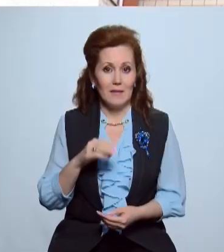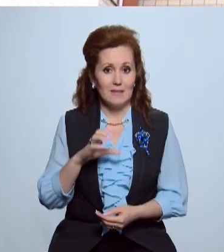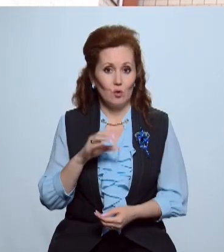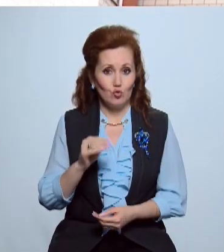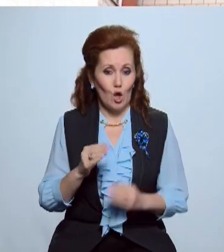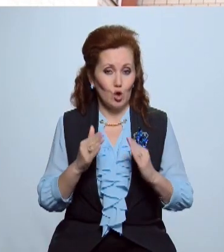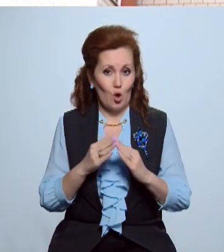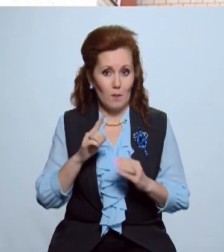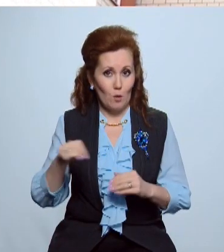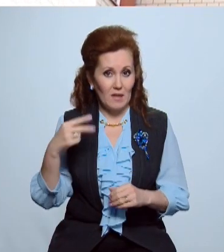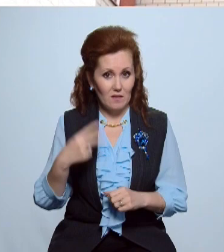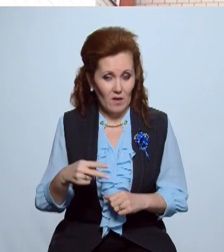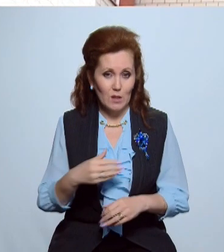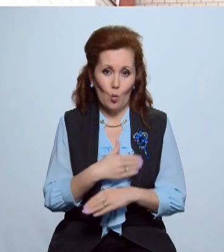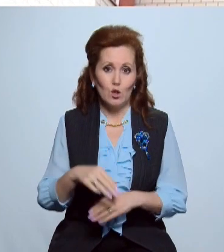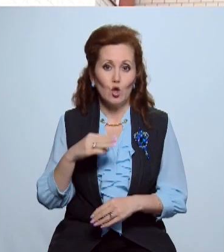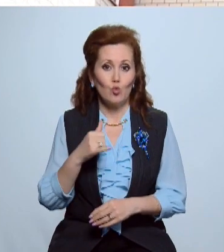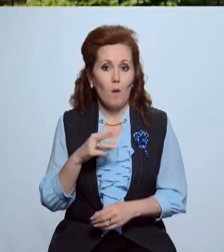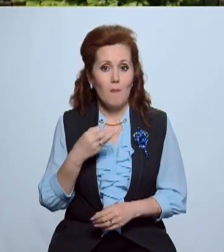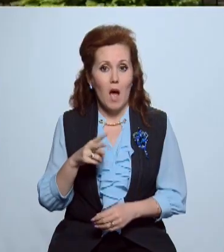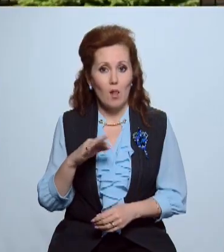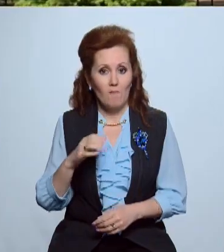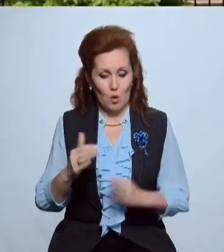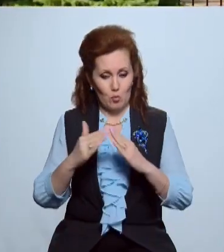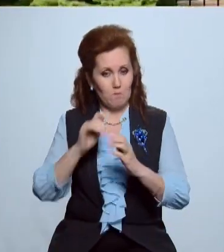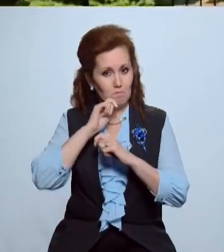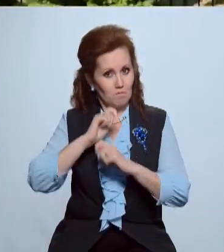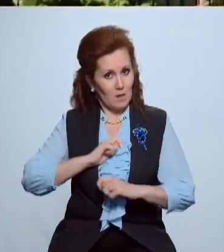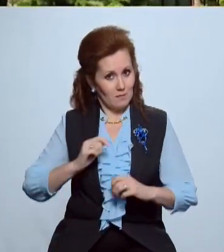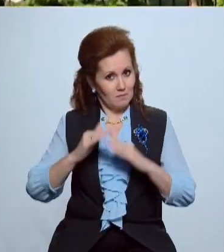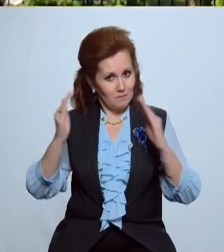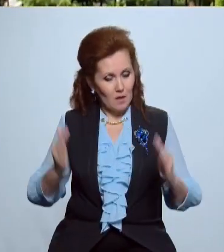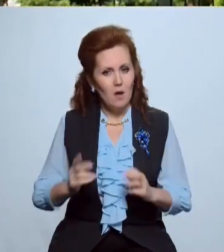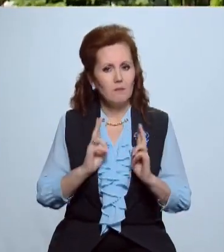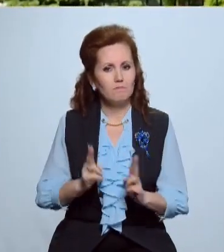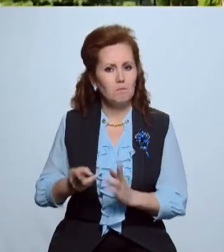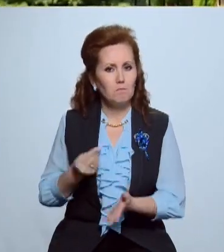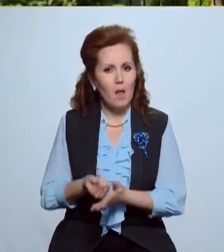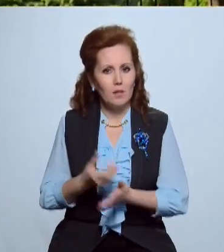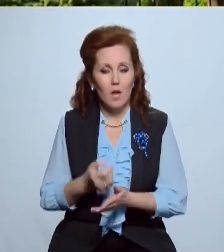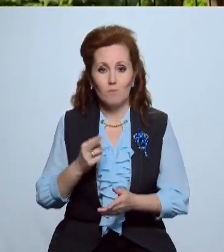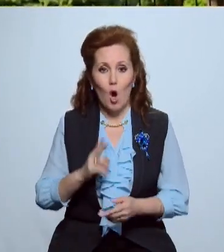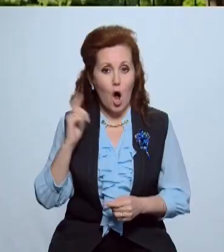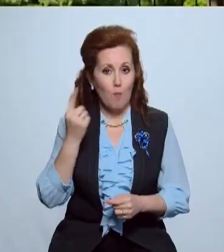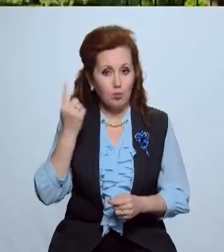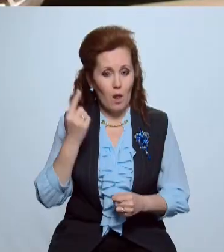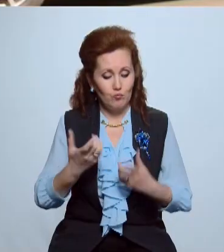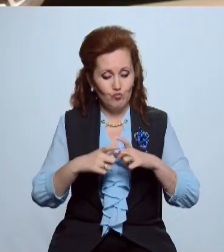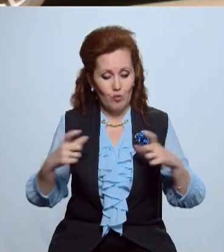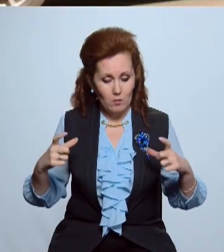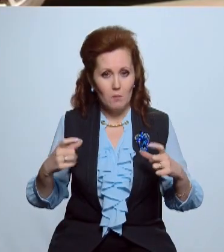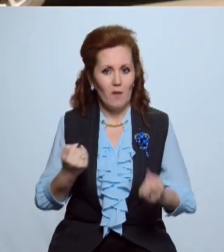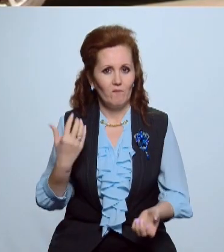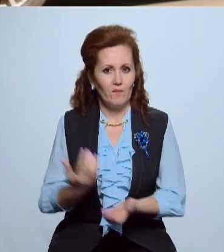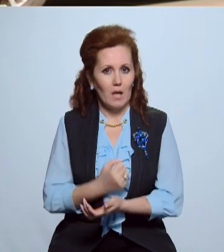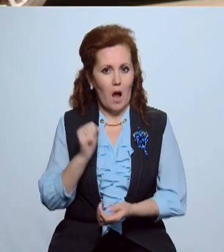20 по улице Шумайлова получила в подарок от энергетиков. Весь год жильцы дома исправно платили по коммунальным счетам и выиграли акцию